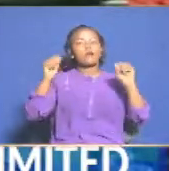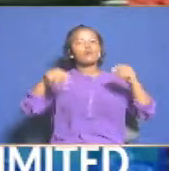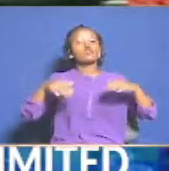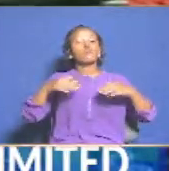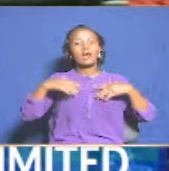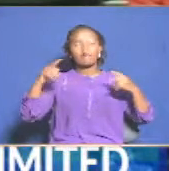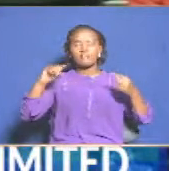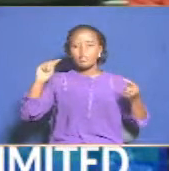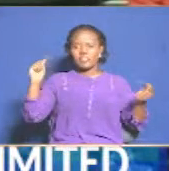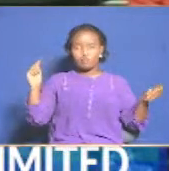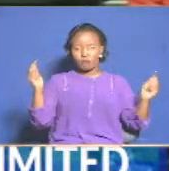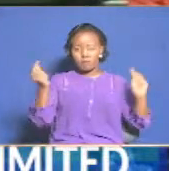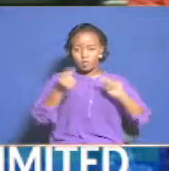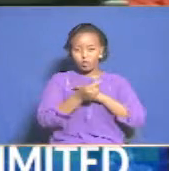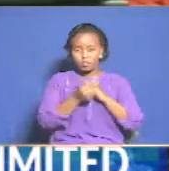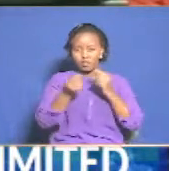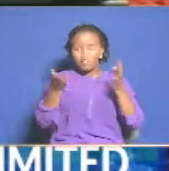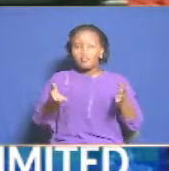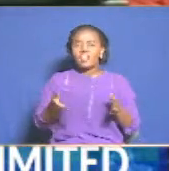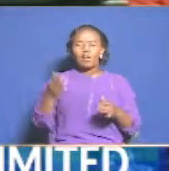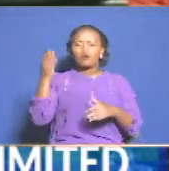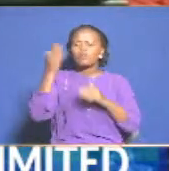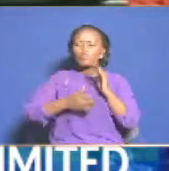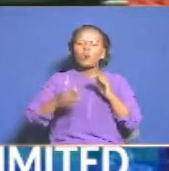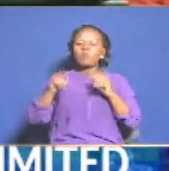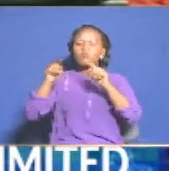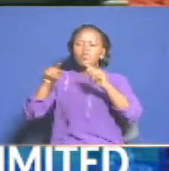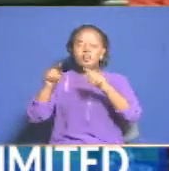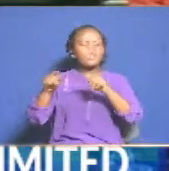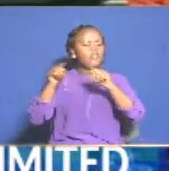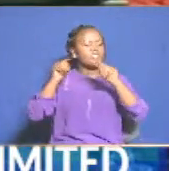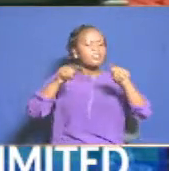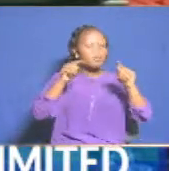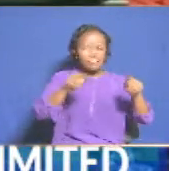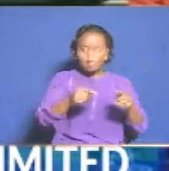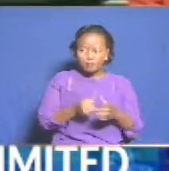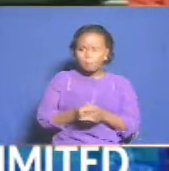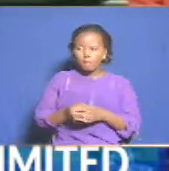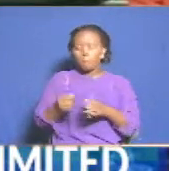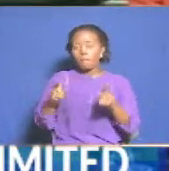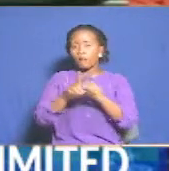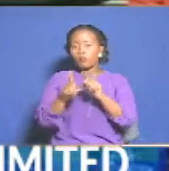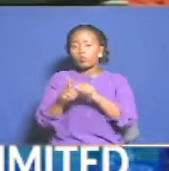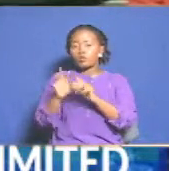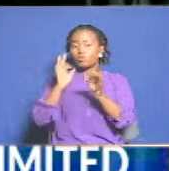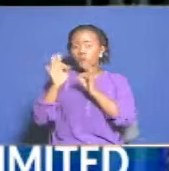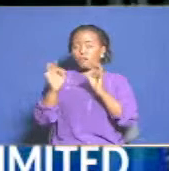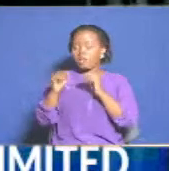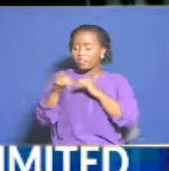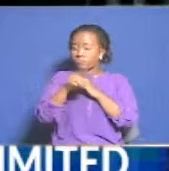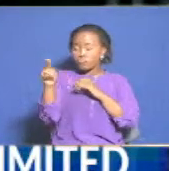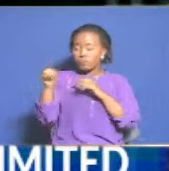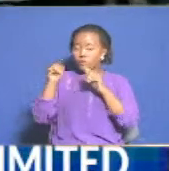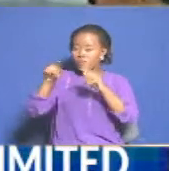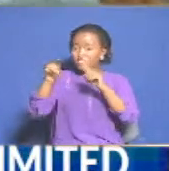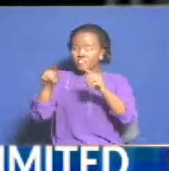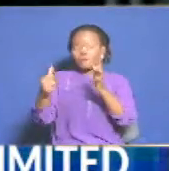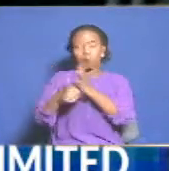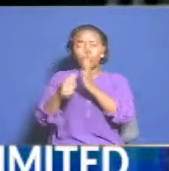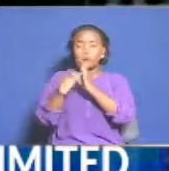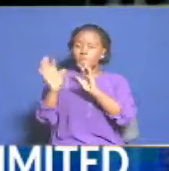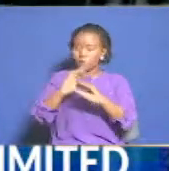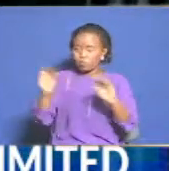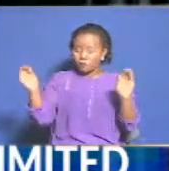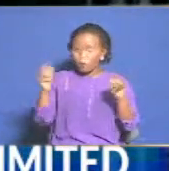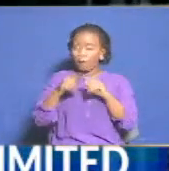Kwa hivyo, mwache kuchochea. Mkitaka kuchochea, mtachochea mimi nikiondoka. Lakini kwa wakati yangu, mimi naendelea